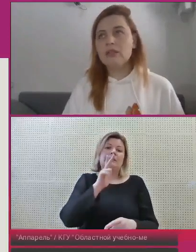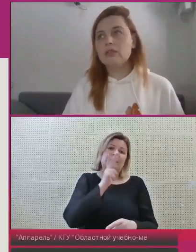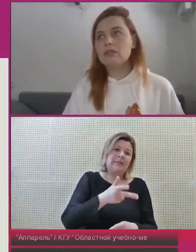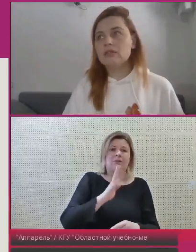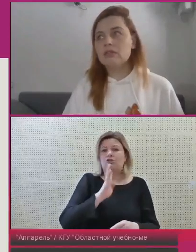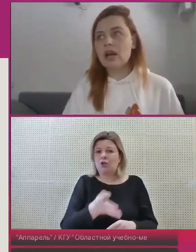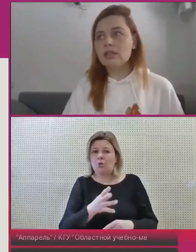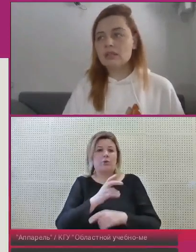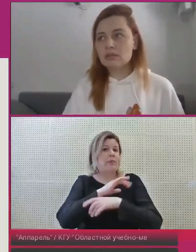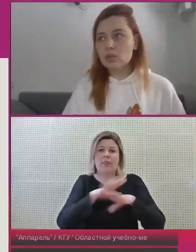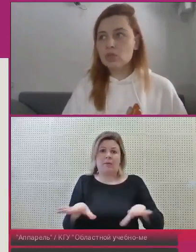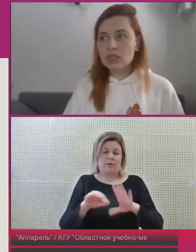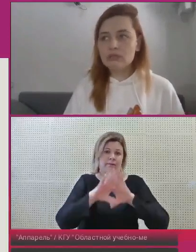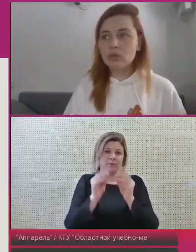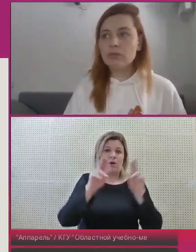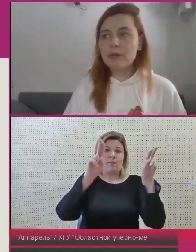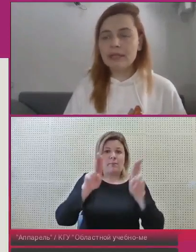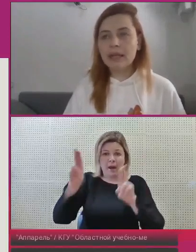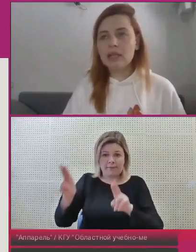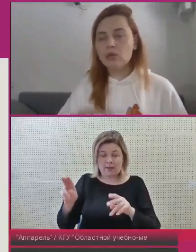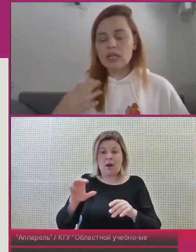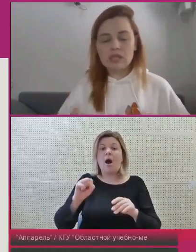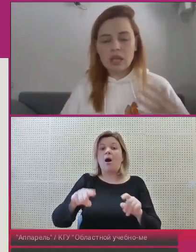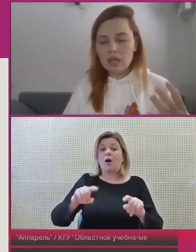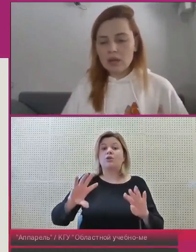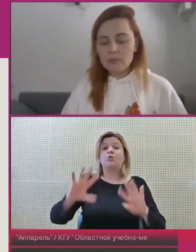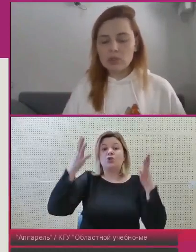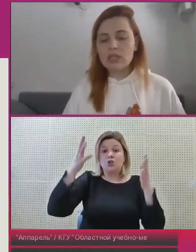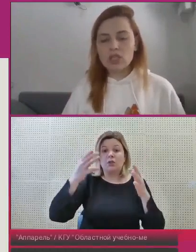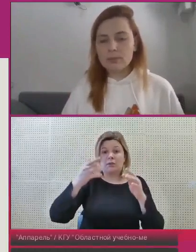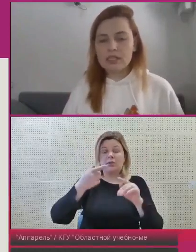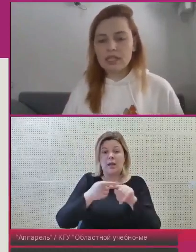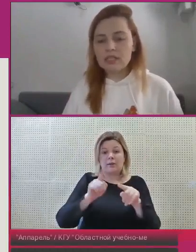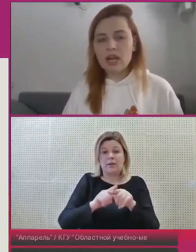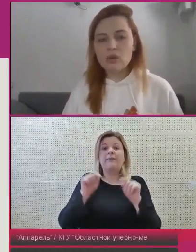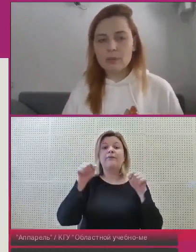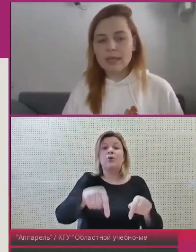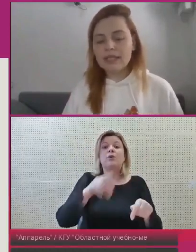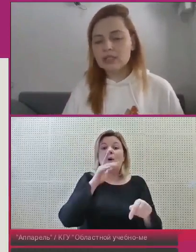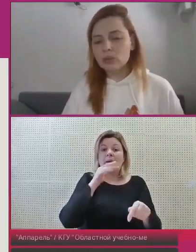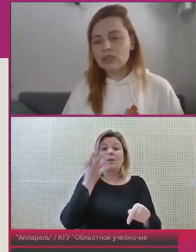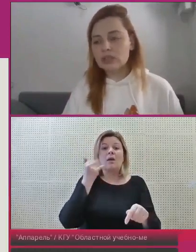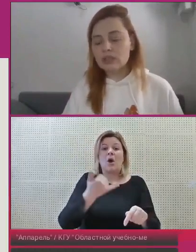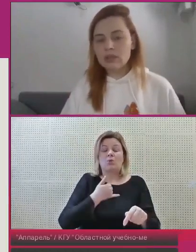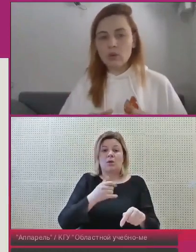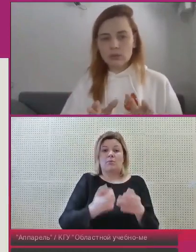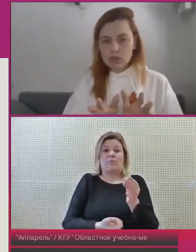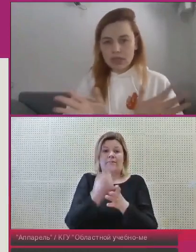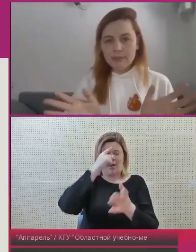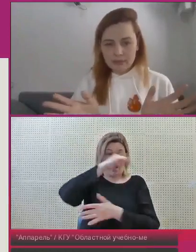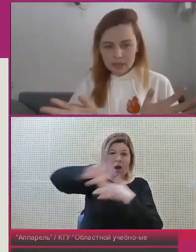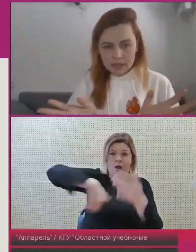И они случились в тот момент, когда у нас просто начал происходить хаос в проекте, то есть